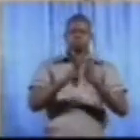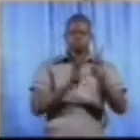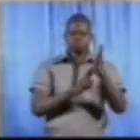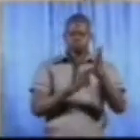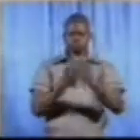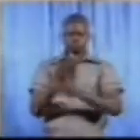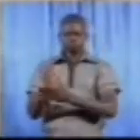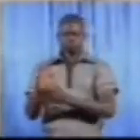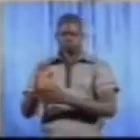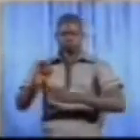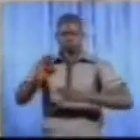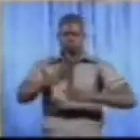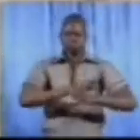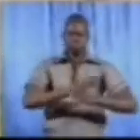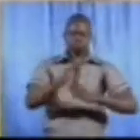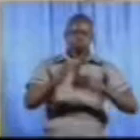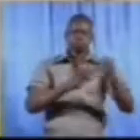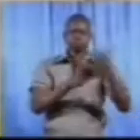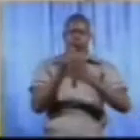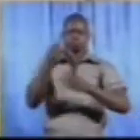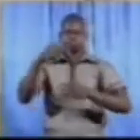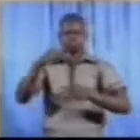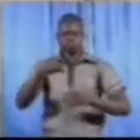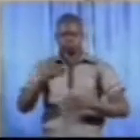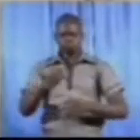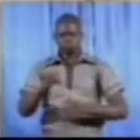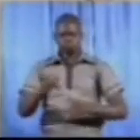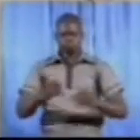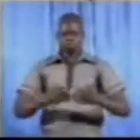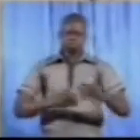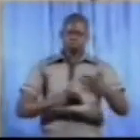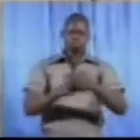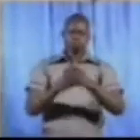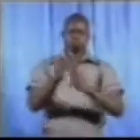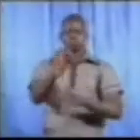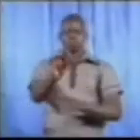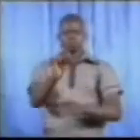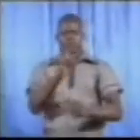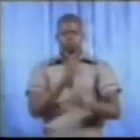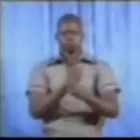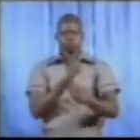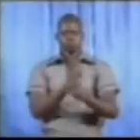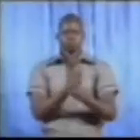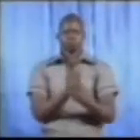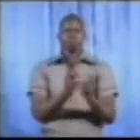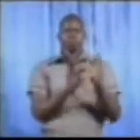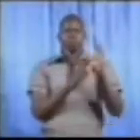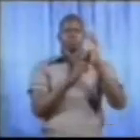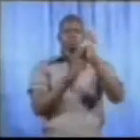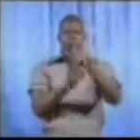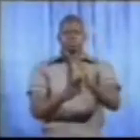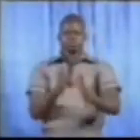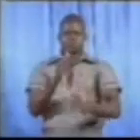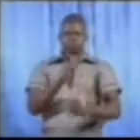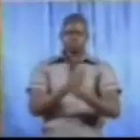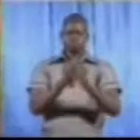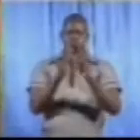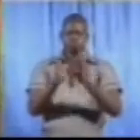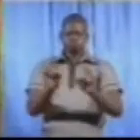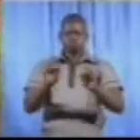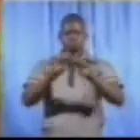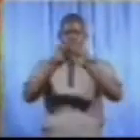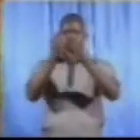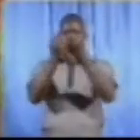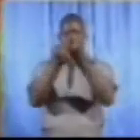les formations afin qu'ils arrivent à trouver de l'emploi. Les représentants des employeurs et de la société